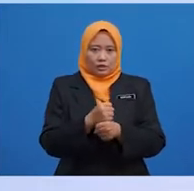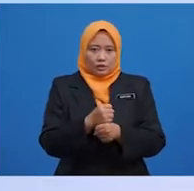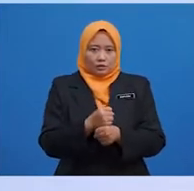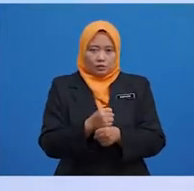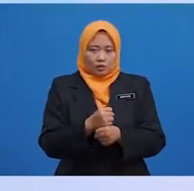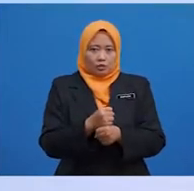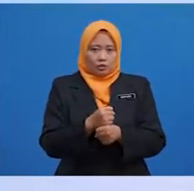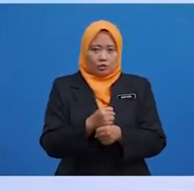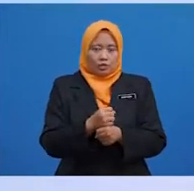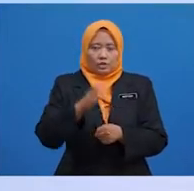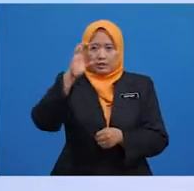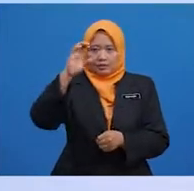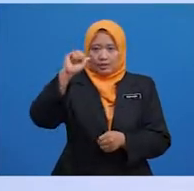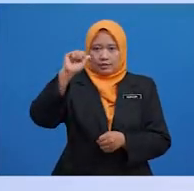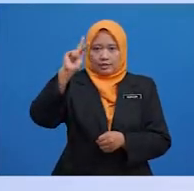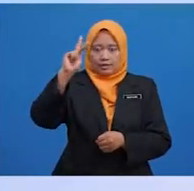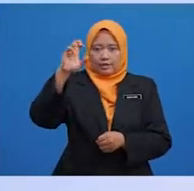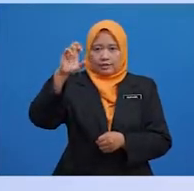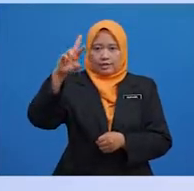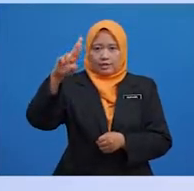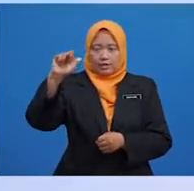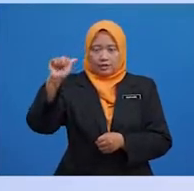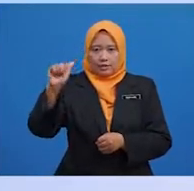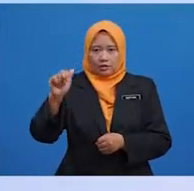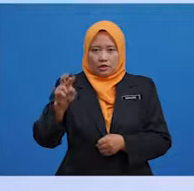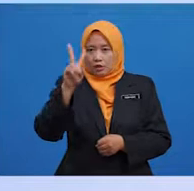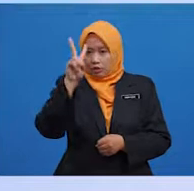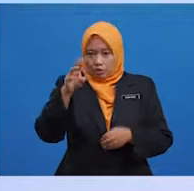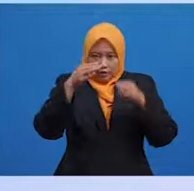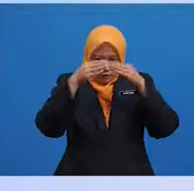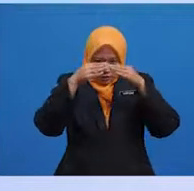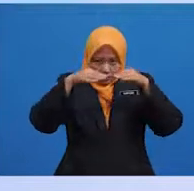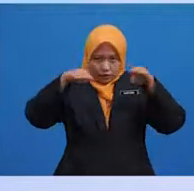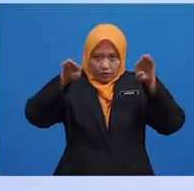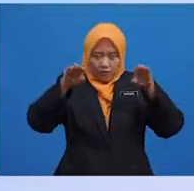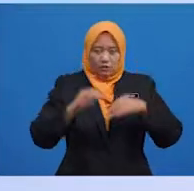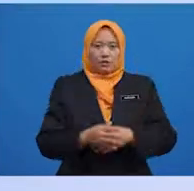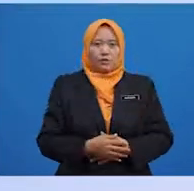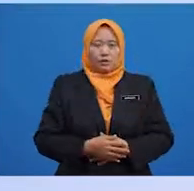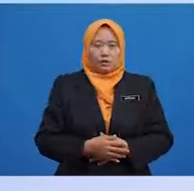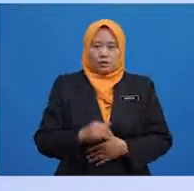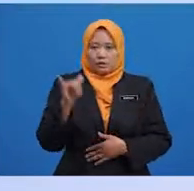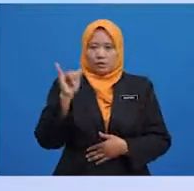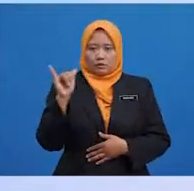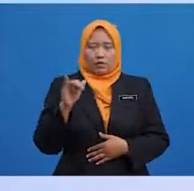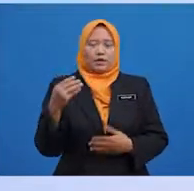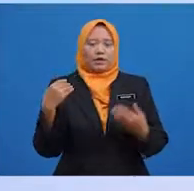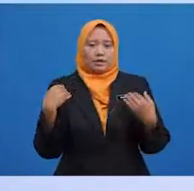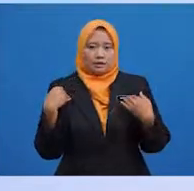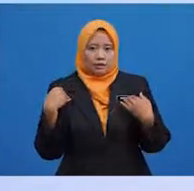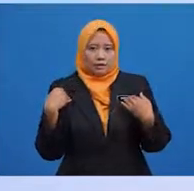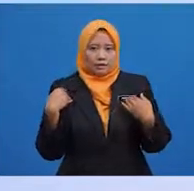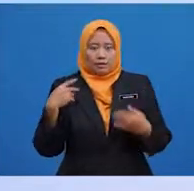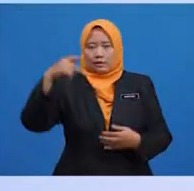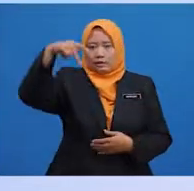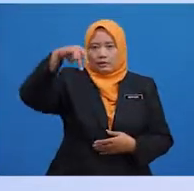dui cengkung. Ia merupakan suatu beg yang mengandungi larutan pekat pigmen merah